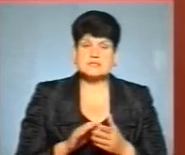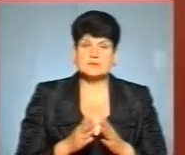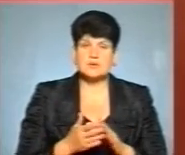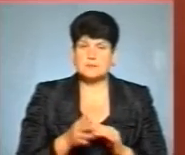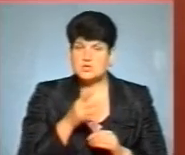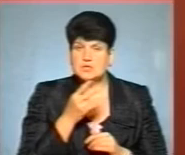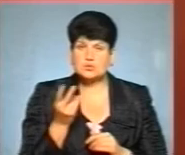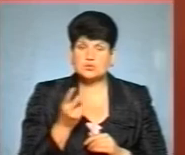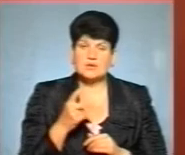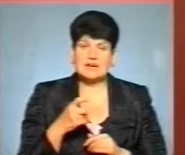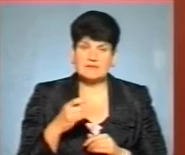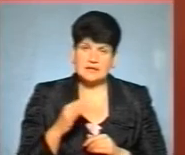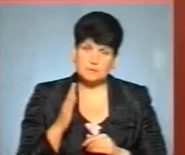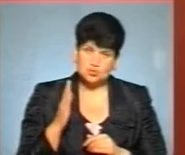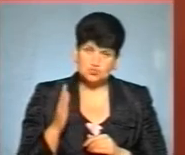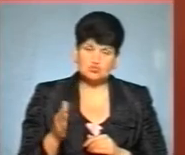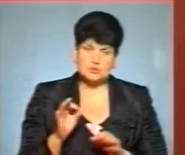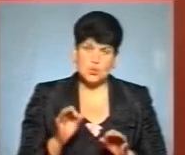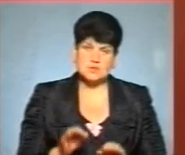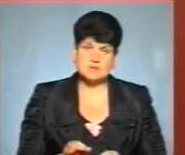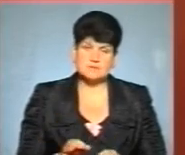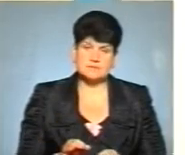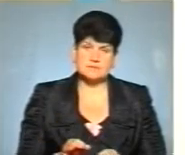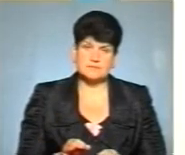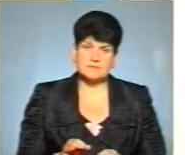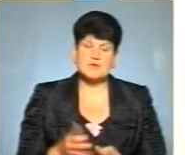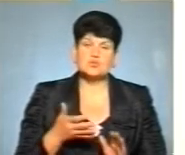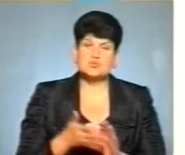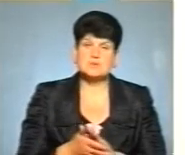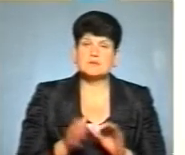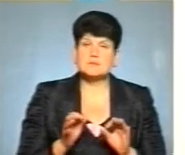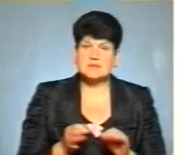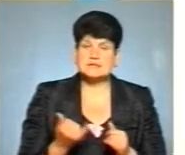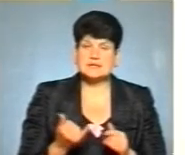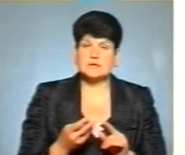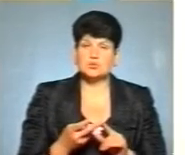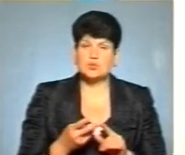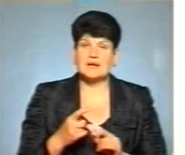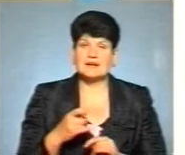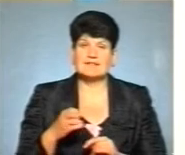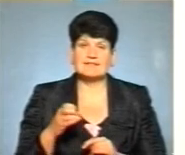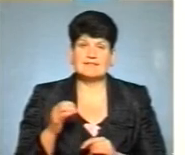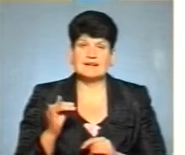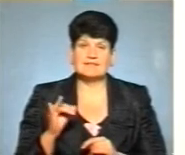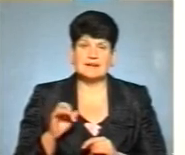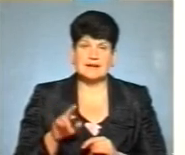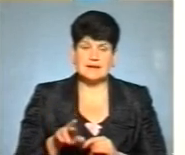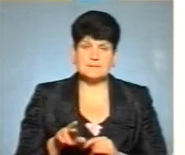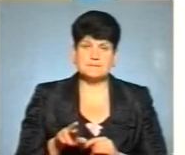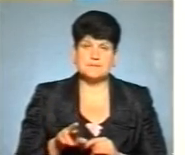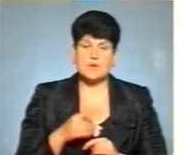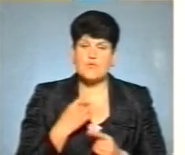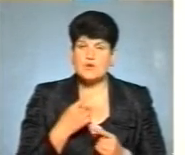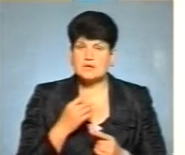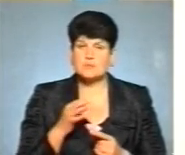час другої хвилі прогнозується, наприклад, на осінь чи ні? Зрозуміти правильно. Зараз друга хвиля, вона... ну, говорити про те, що